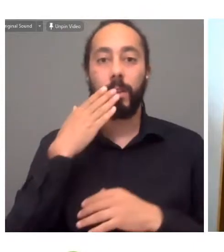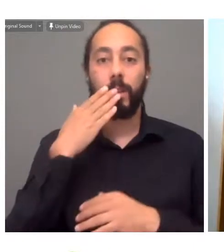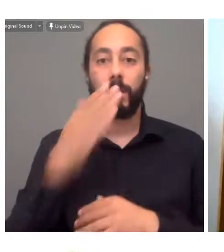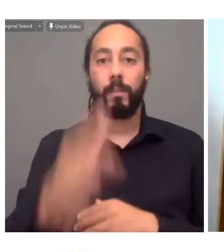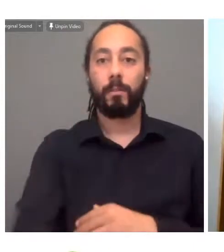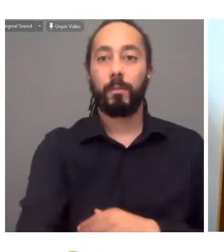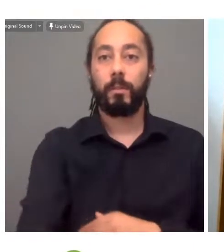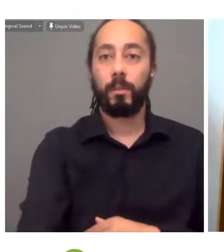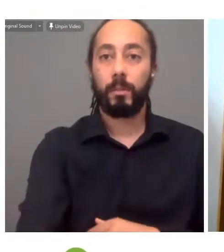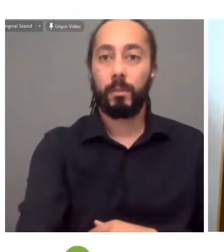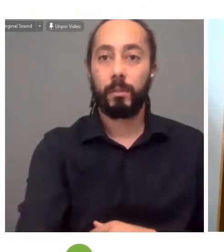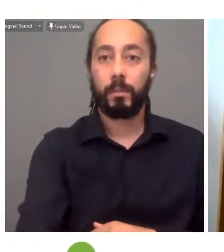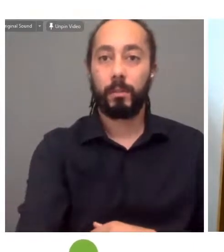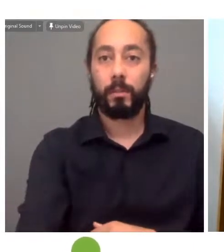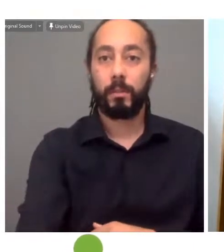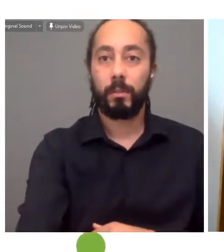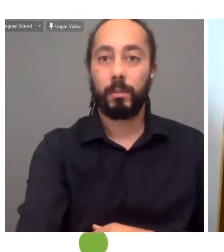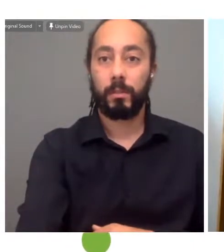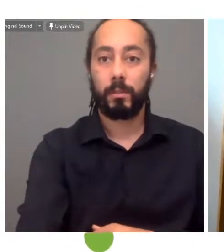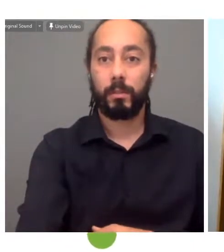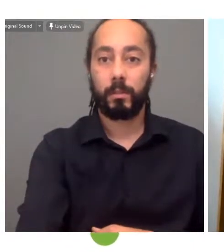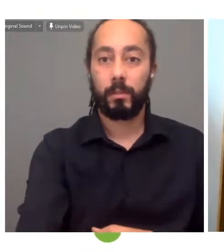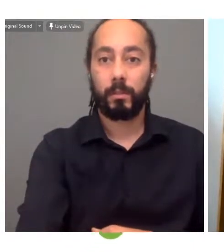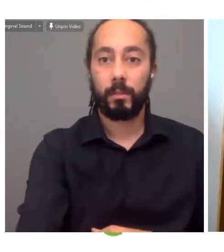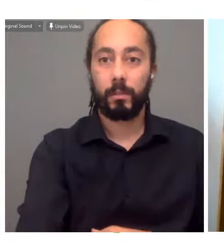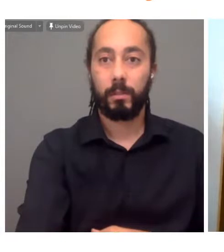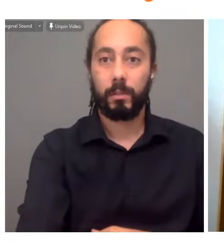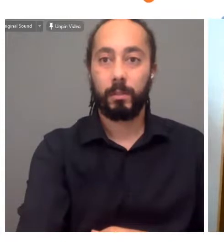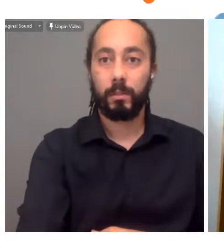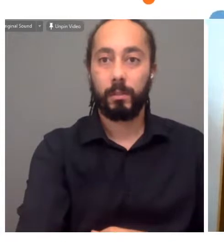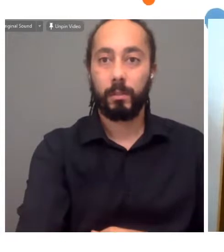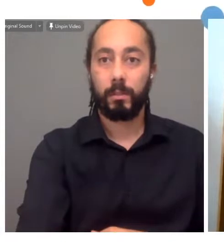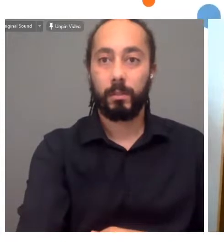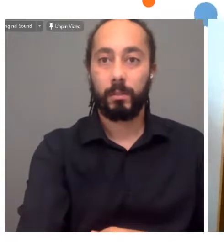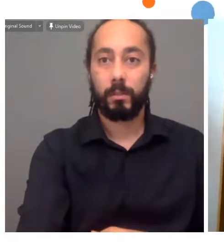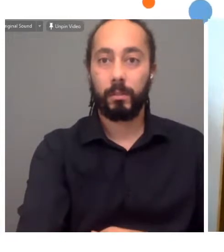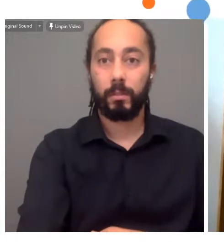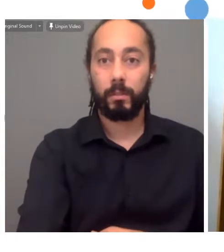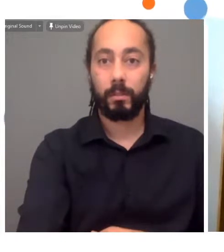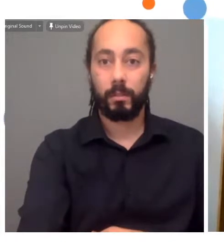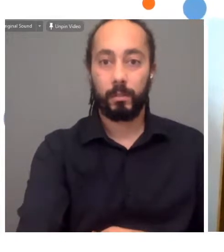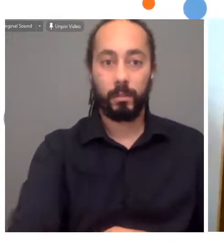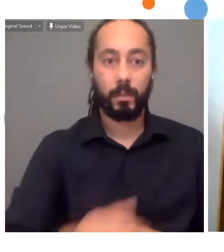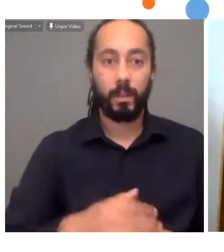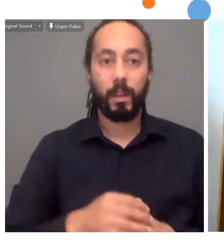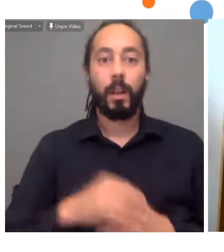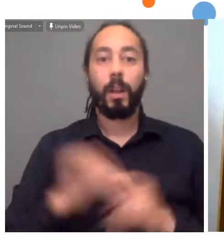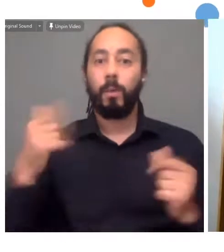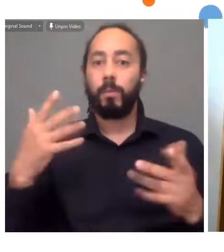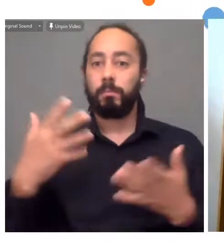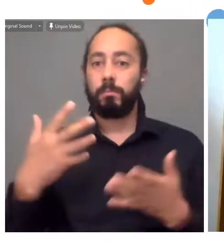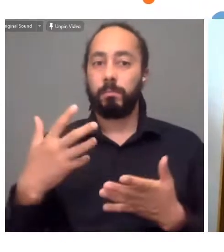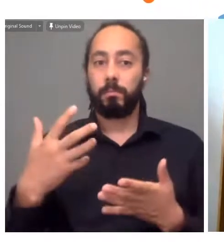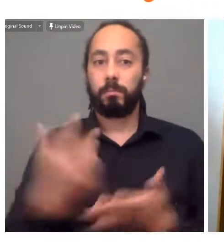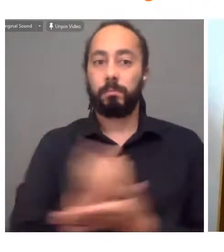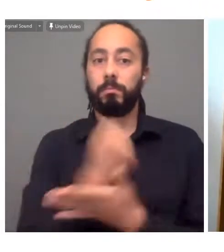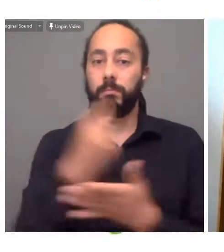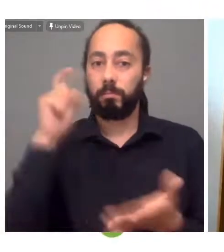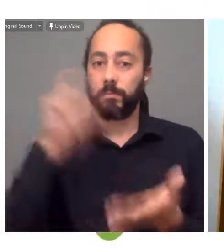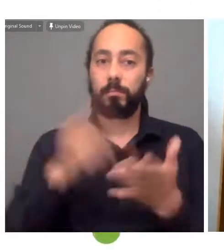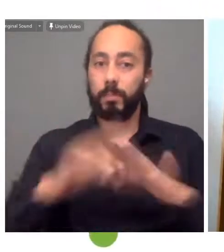l'a indiqué, évidemment, ce travail-là, je ne le fais pas tout seul, je le fais avec une équipe incroyable au ministère du Patrimoine, mon équipe